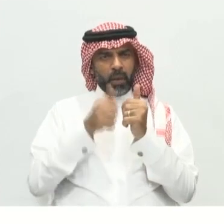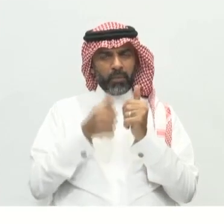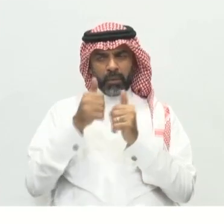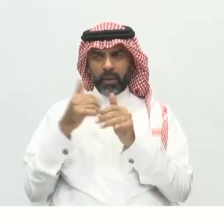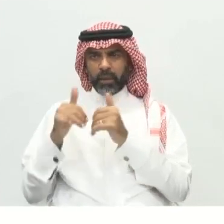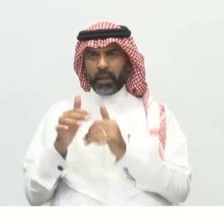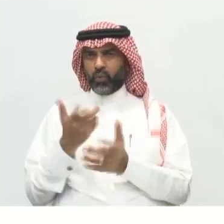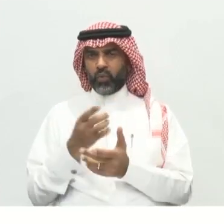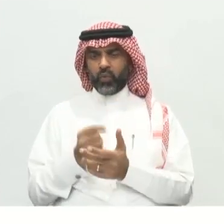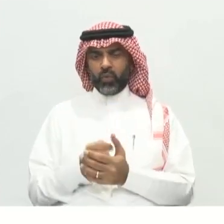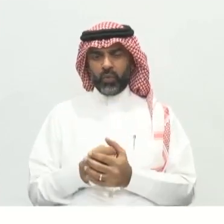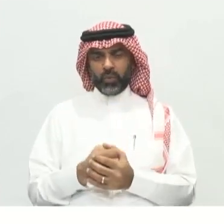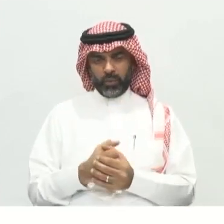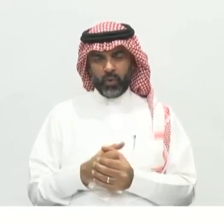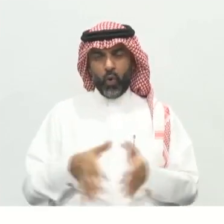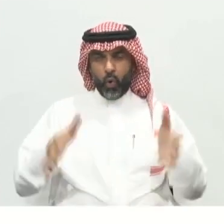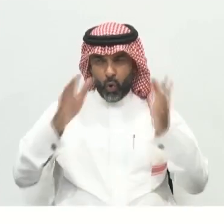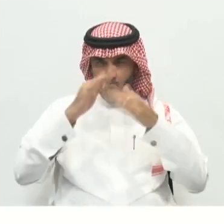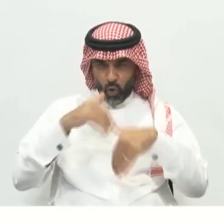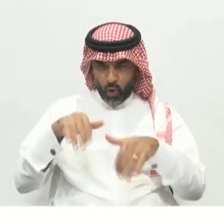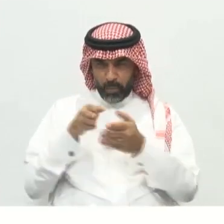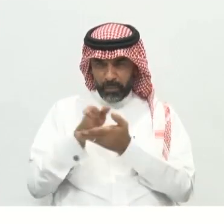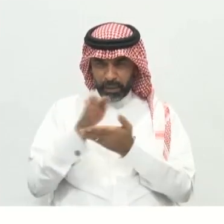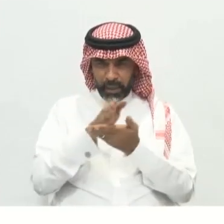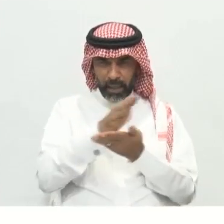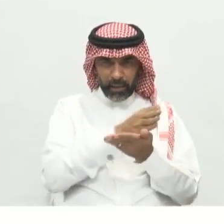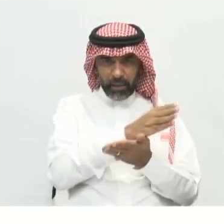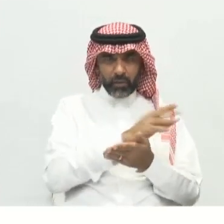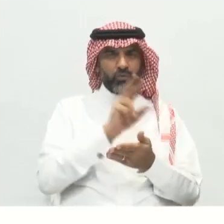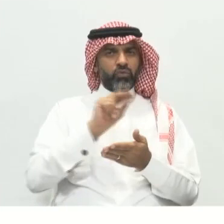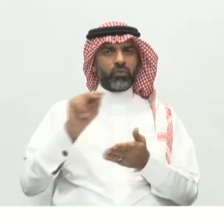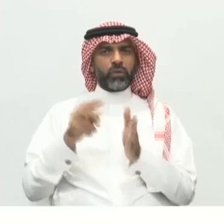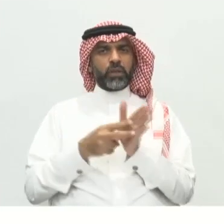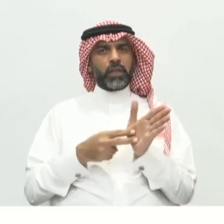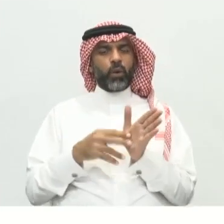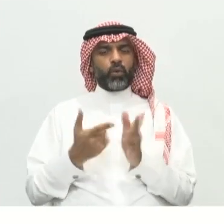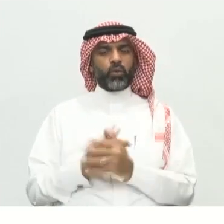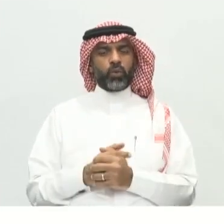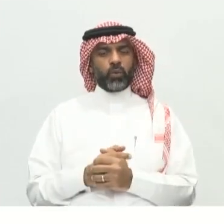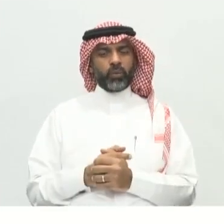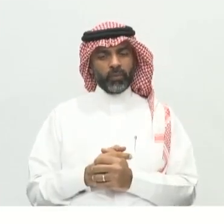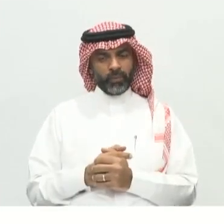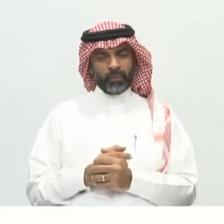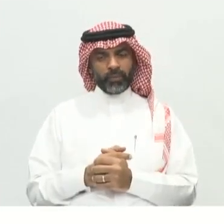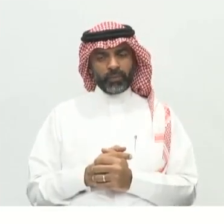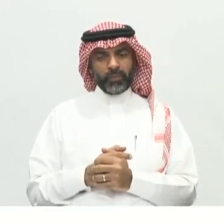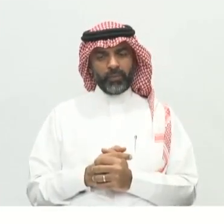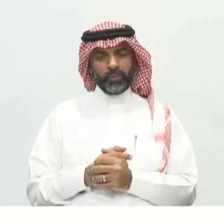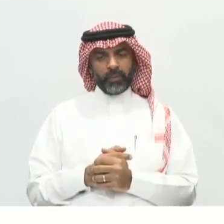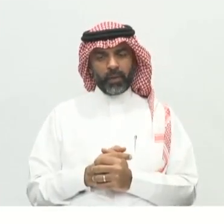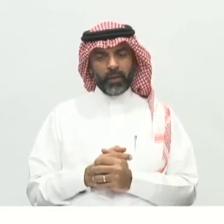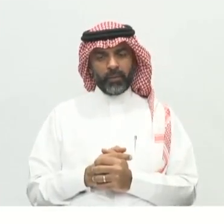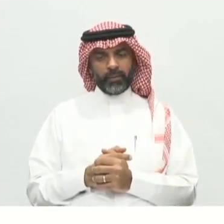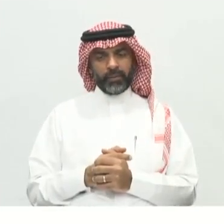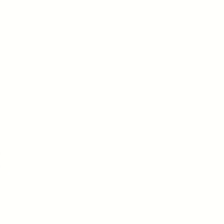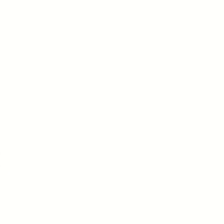تذكروا ذلك ا رو اي ان كل المسارات ستساي ستساي ماذا ممتاز سنستخدم داله